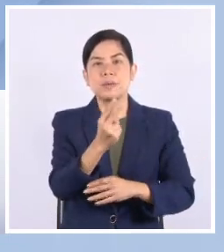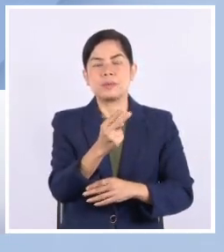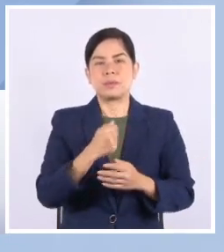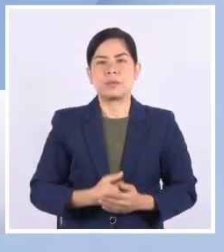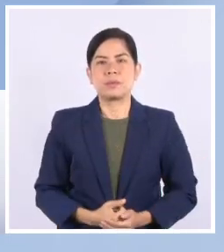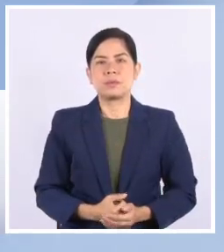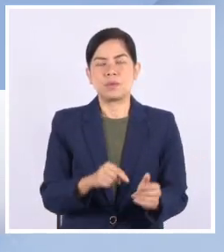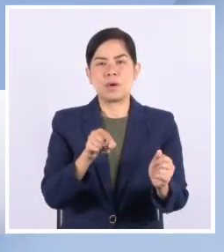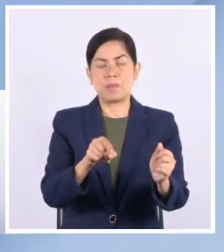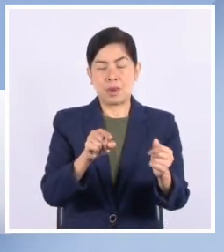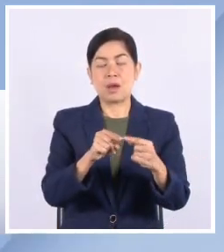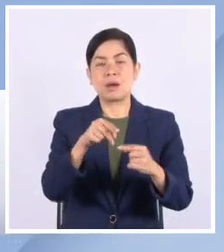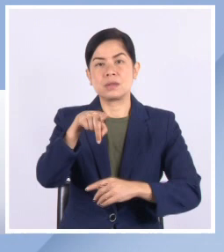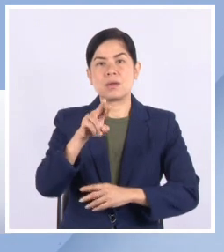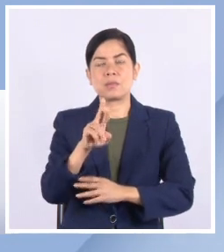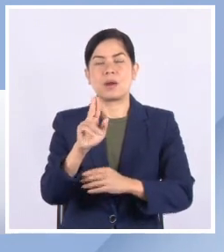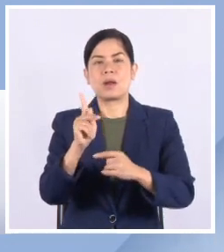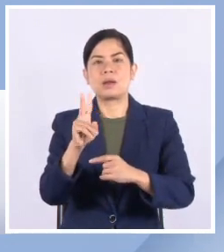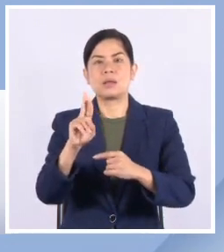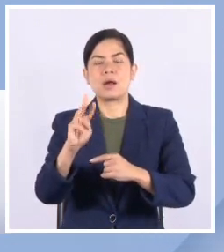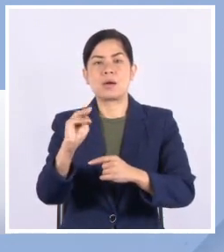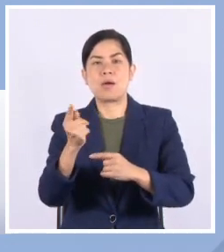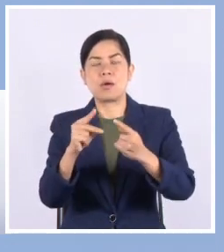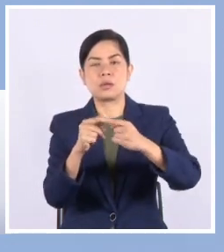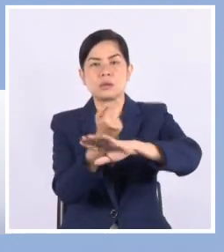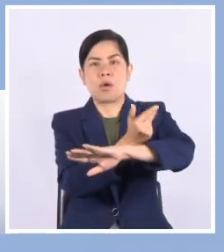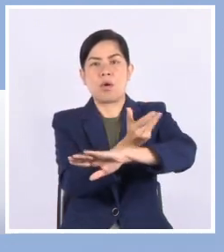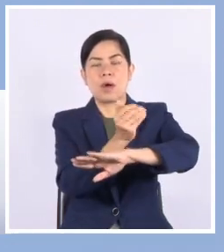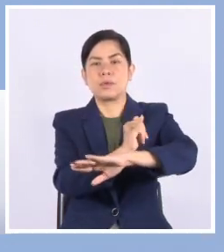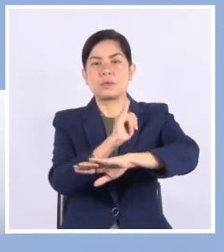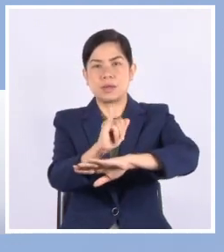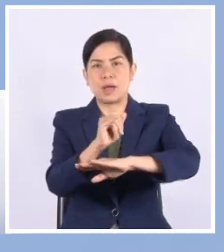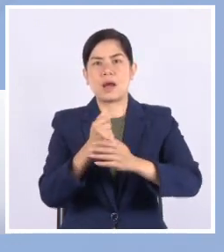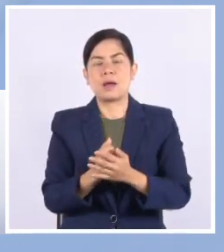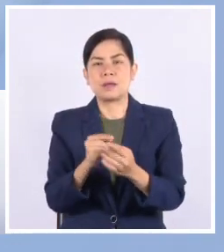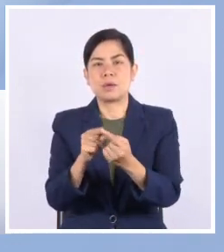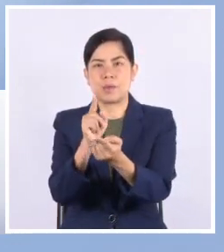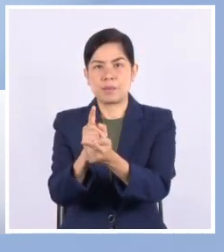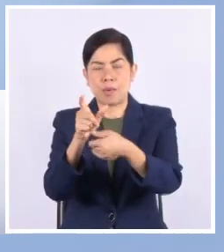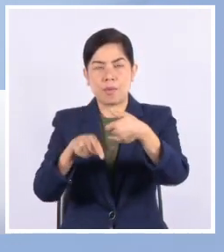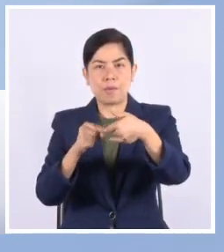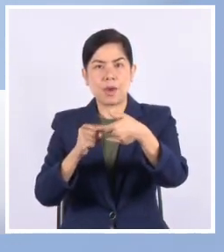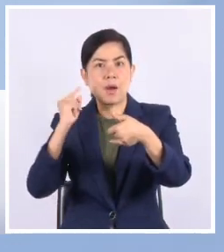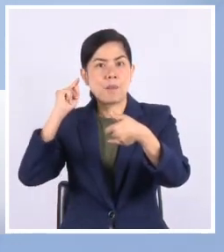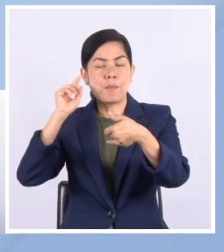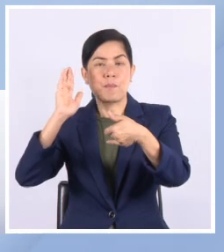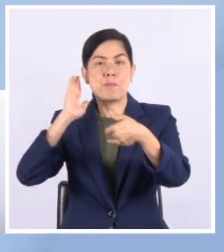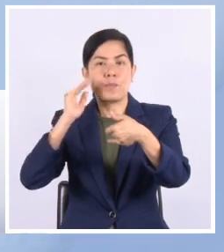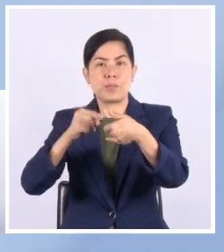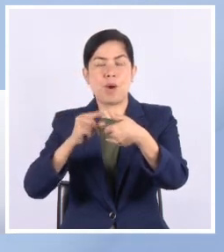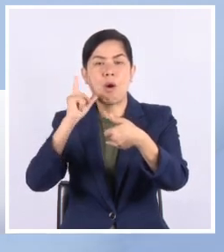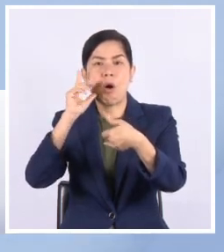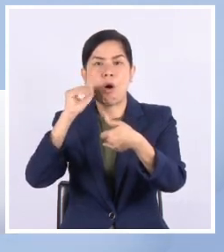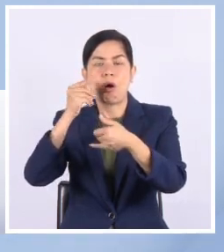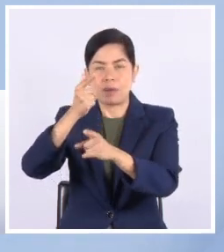พระนครศรีอยุธยาได้มีโอกาสพูดคุยกับนายทองหล่อจันทราเป็นพ่อเลี้ยงแล้วก็สุนีโคตรนายูคนนี้เป็